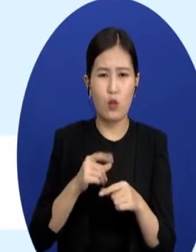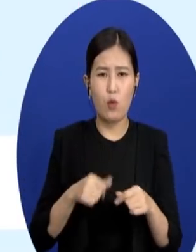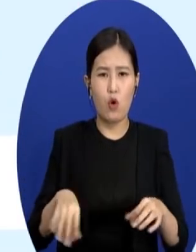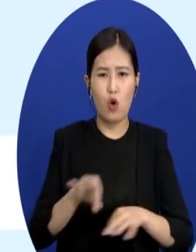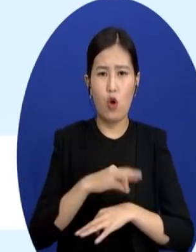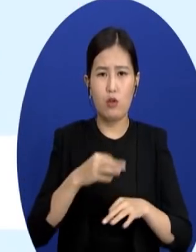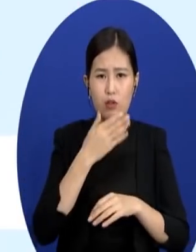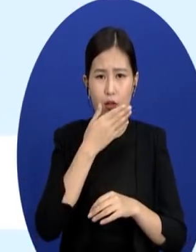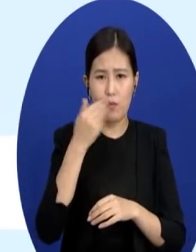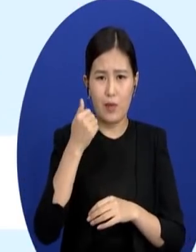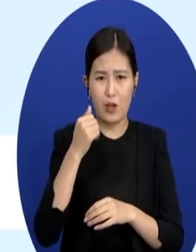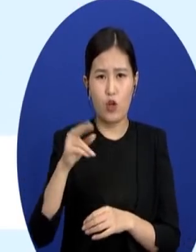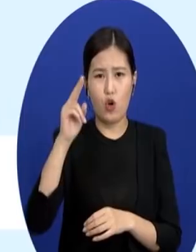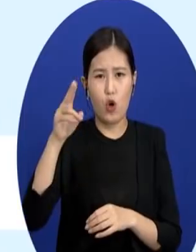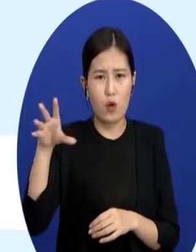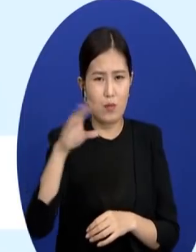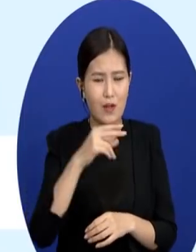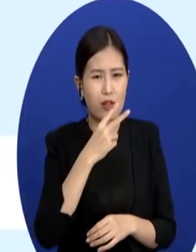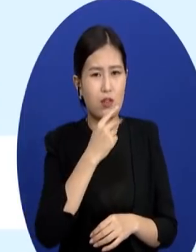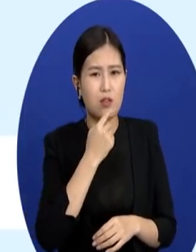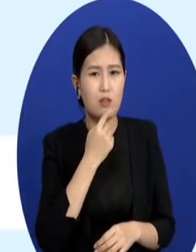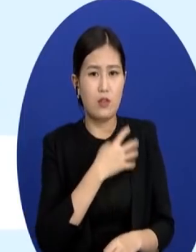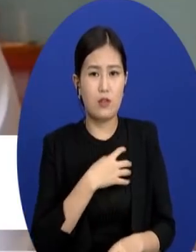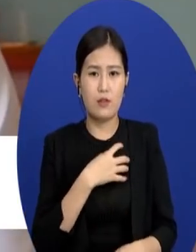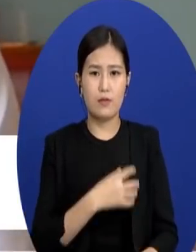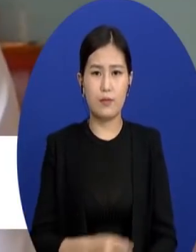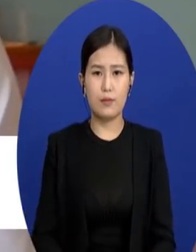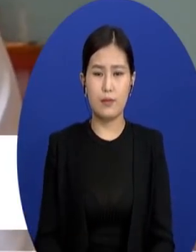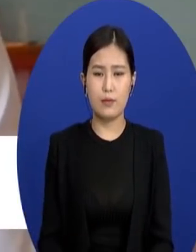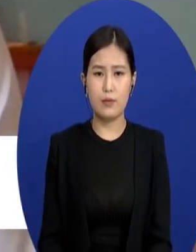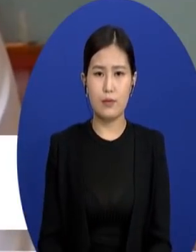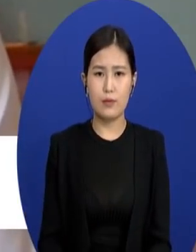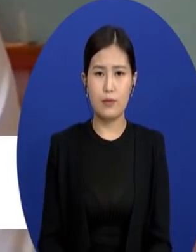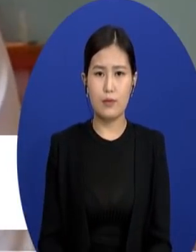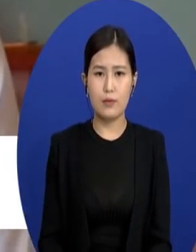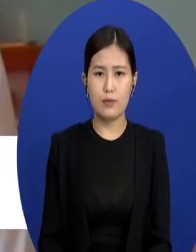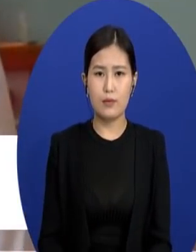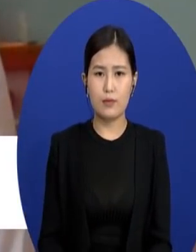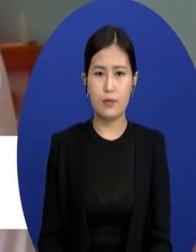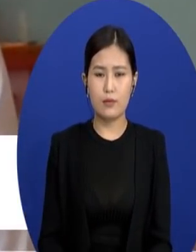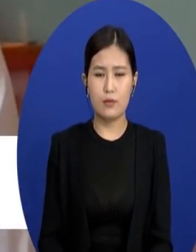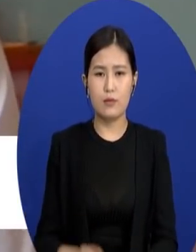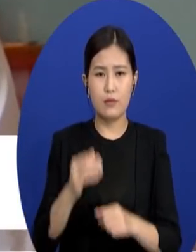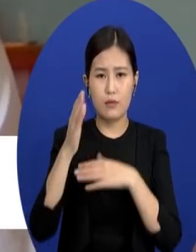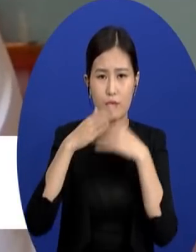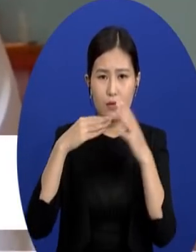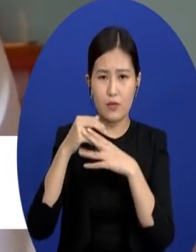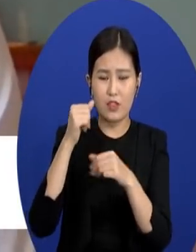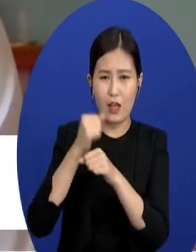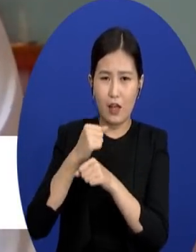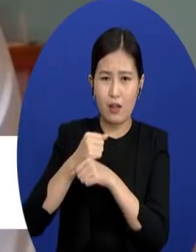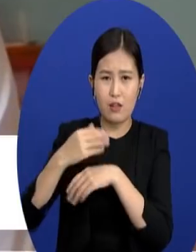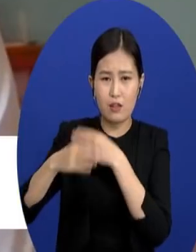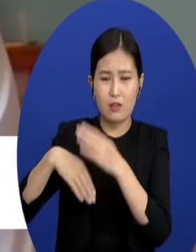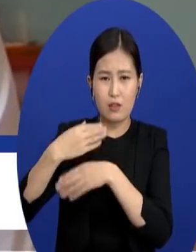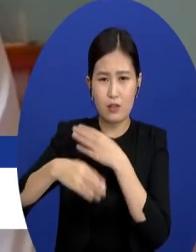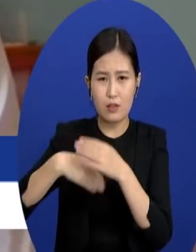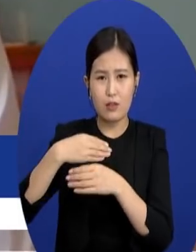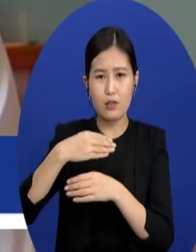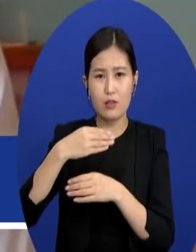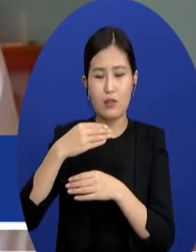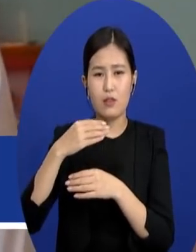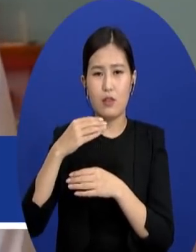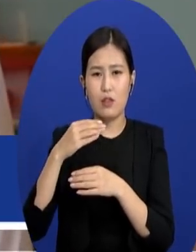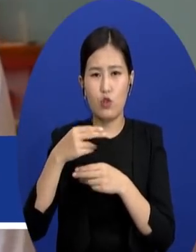нь компаниудын хувьд хамгийн эмзэг асуудал. Нэг барилгын ажилтны нэг ажиллах талбай хэмжээг